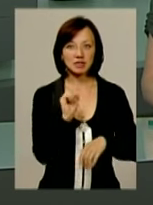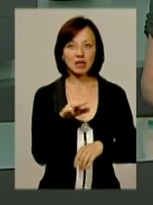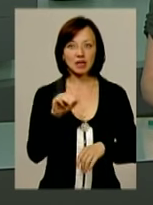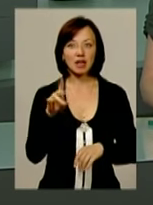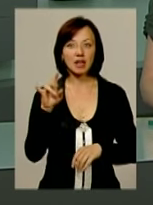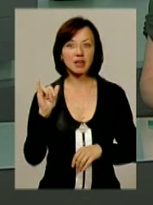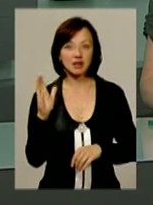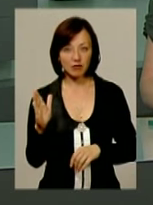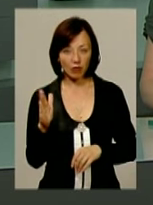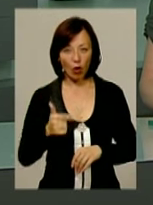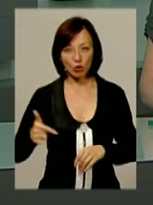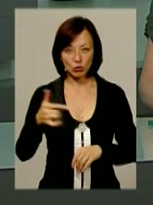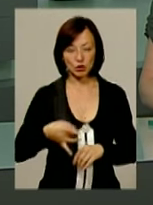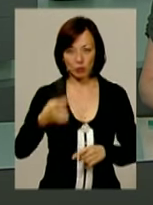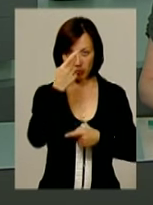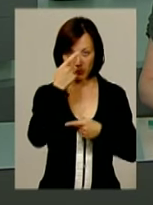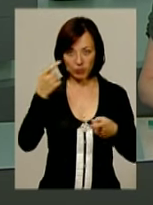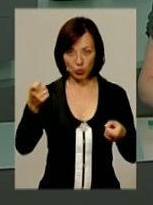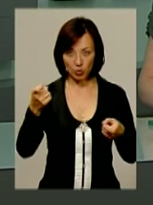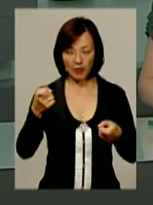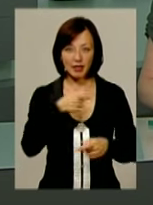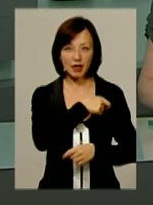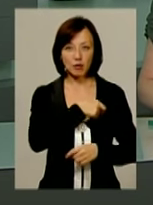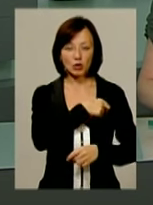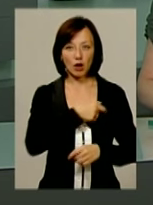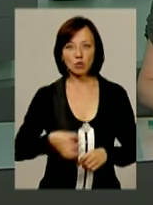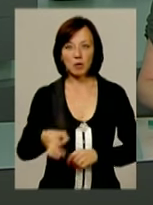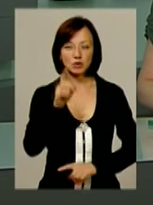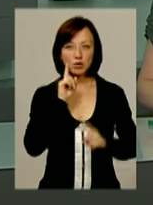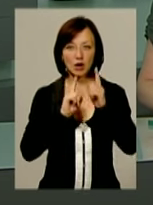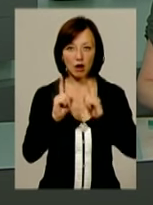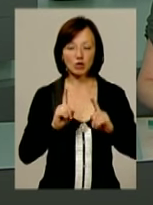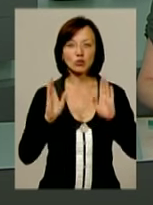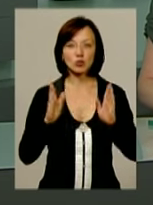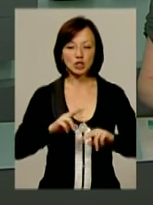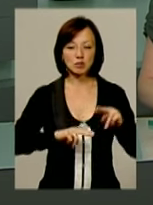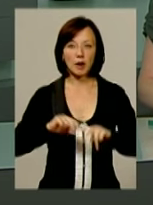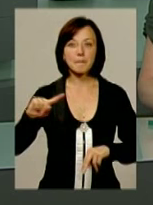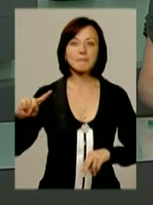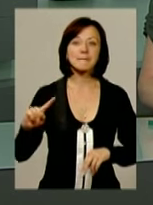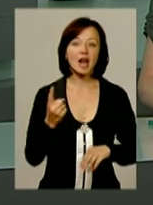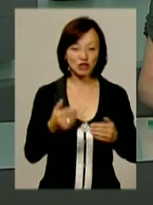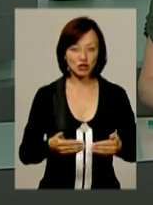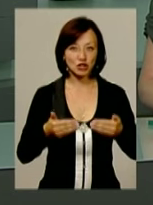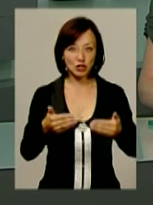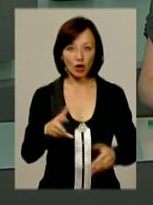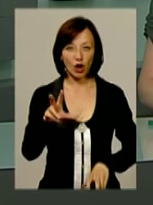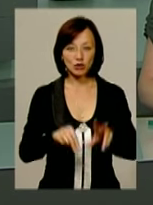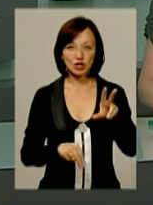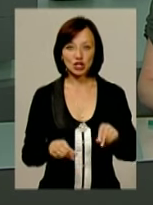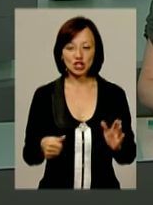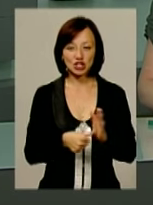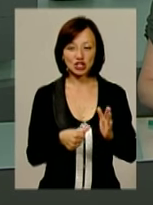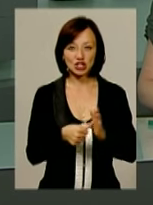повідомив депутат обласної ради Артур Фрідман. За його словами, буде споруджено першу чергу, яка розрахована на 6 трас